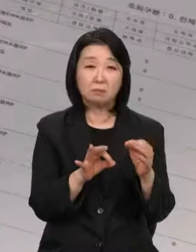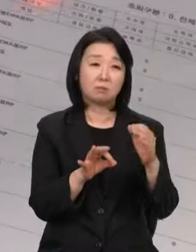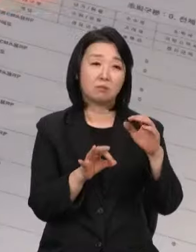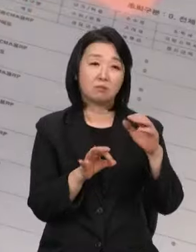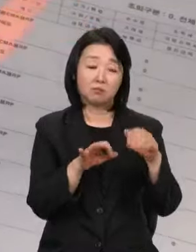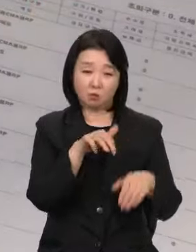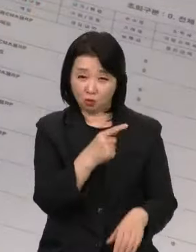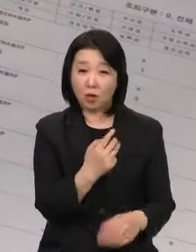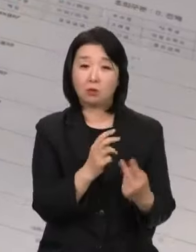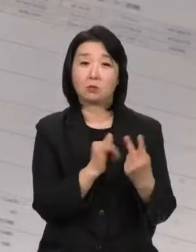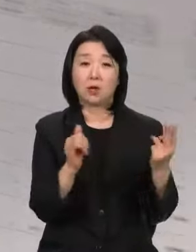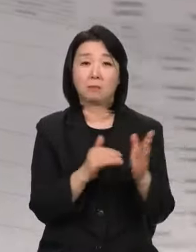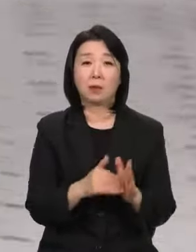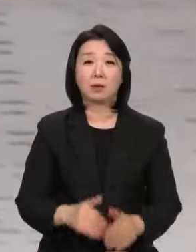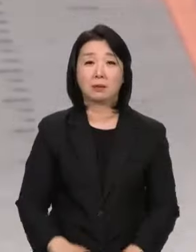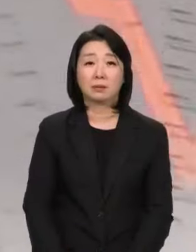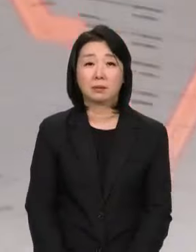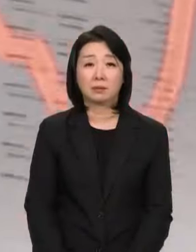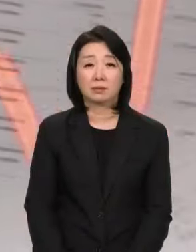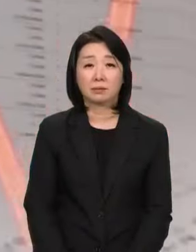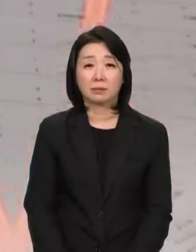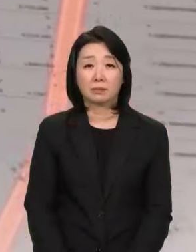최씨뿐입니다 jtbc